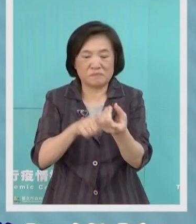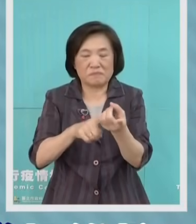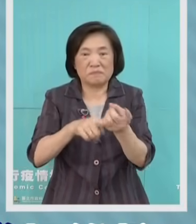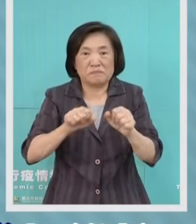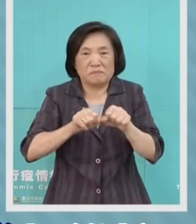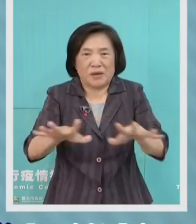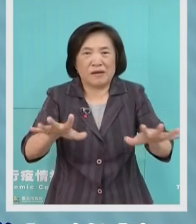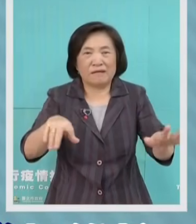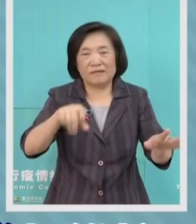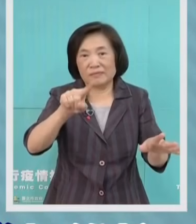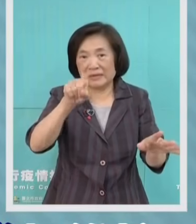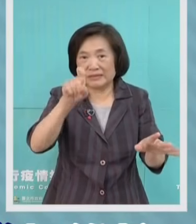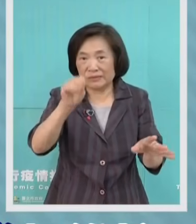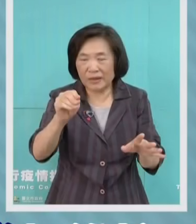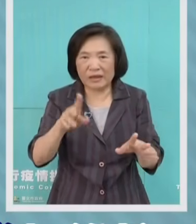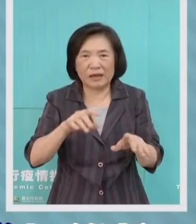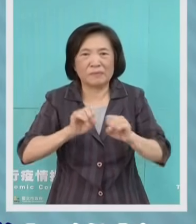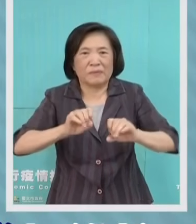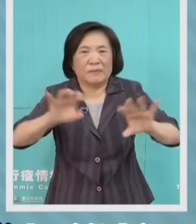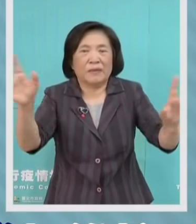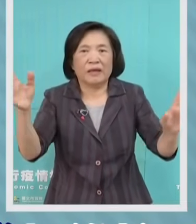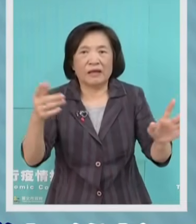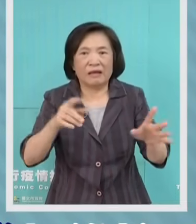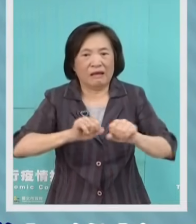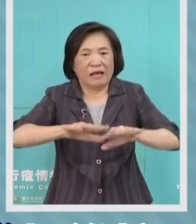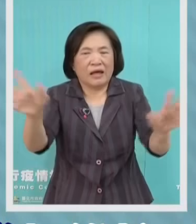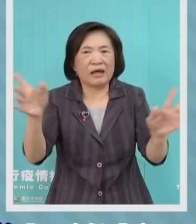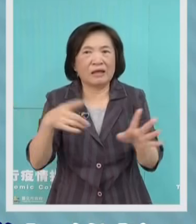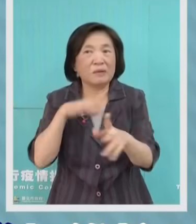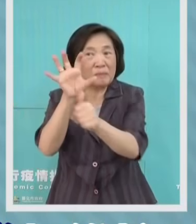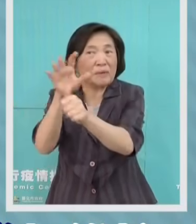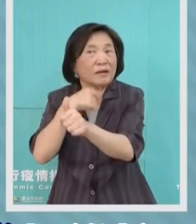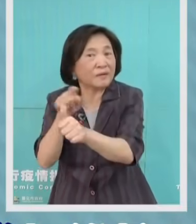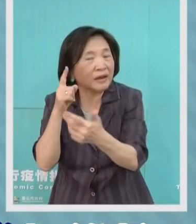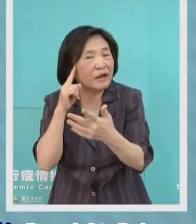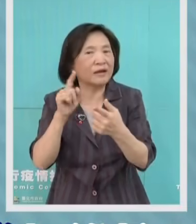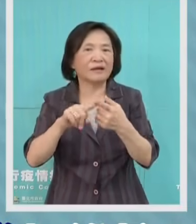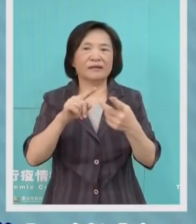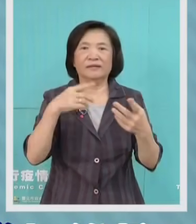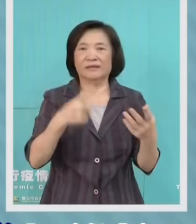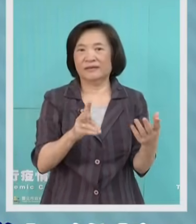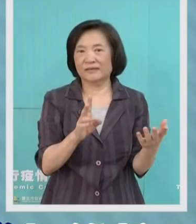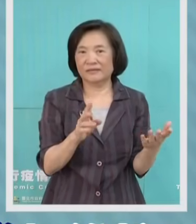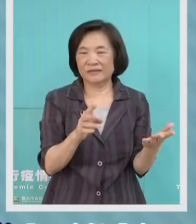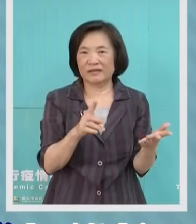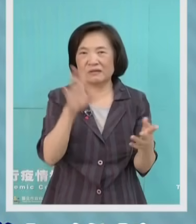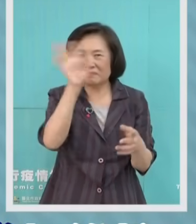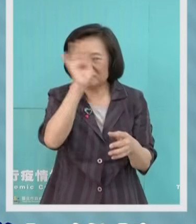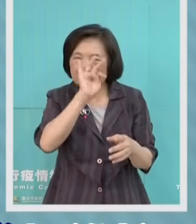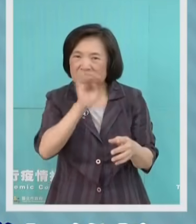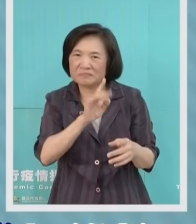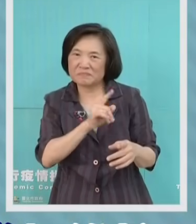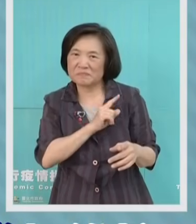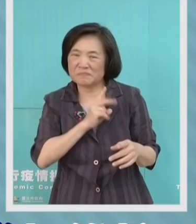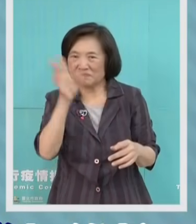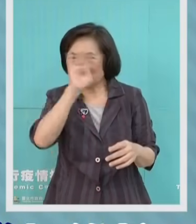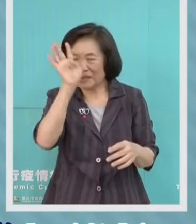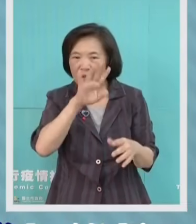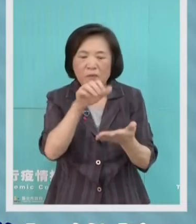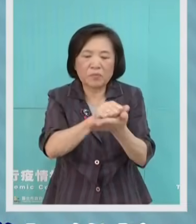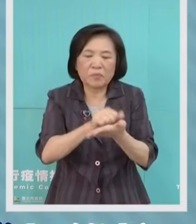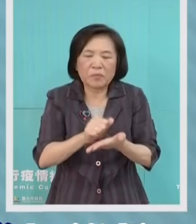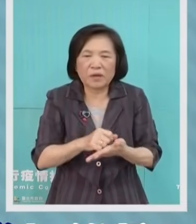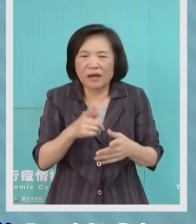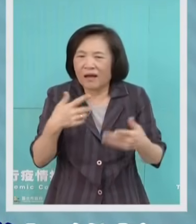是不是应该骂他一骂还是怎样？哦，甚至的哦，那个调查局笔录。外泄的